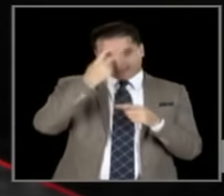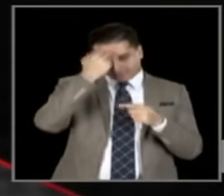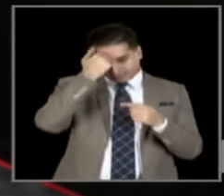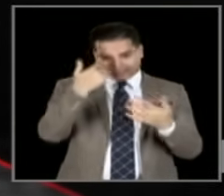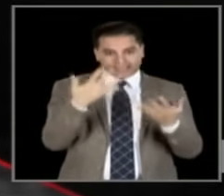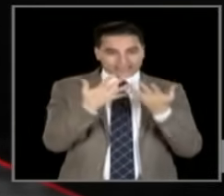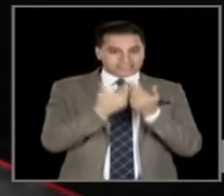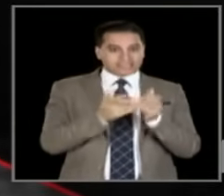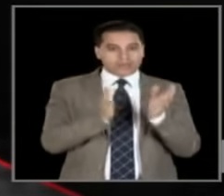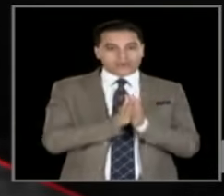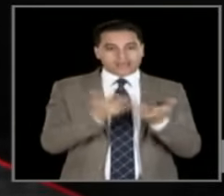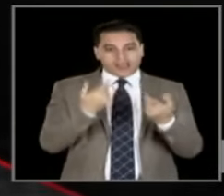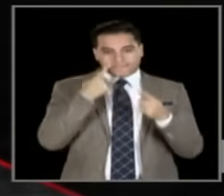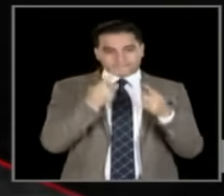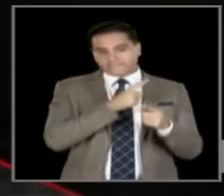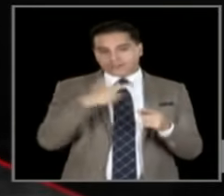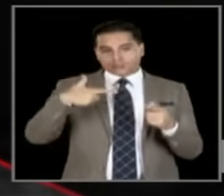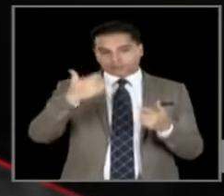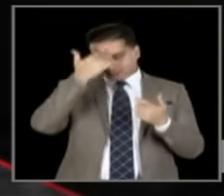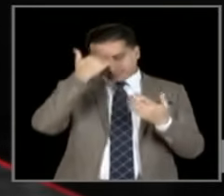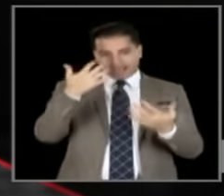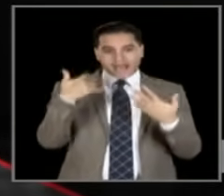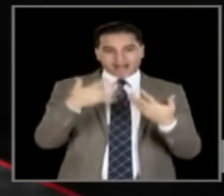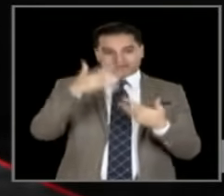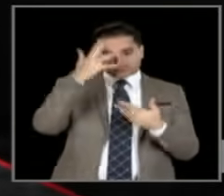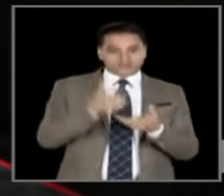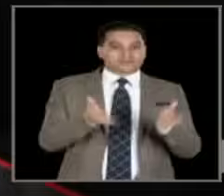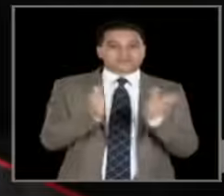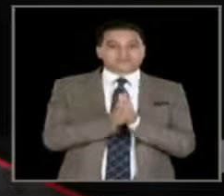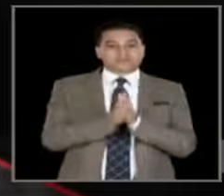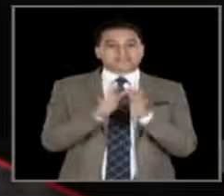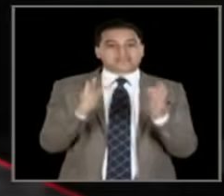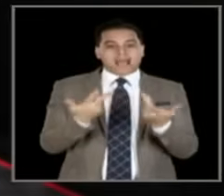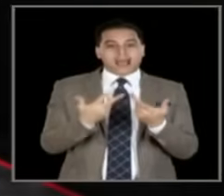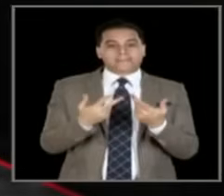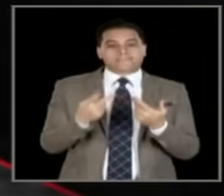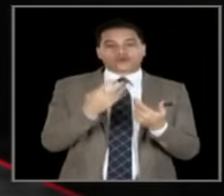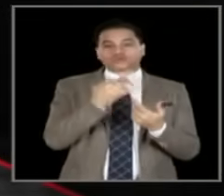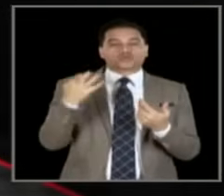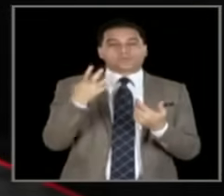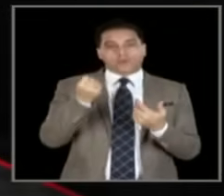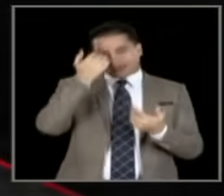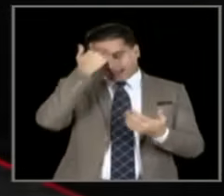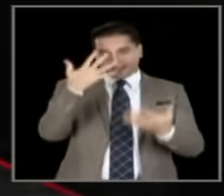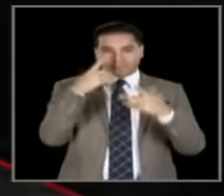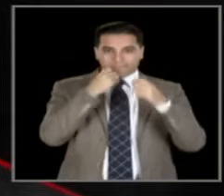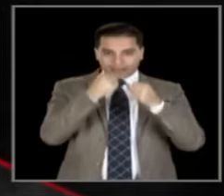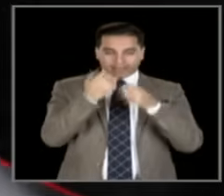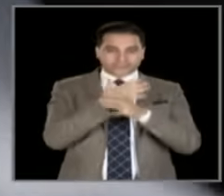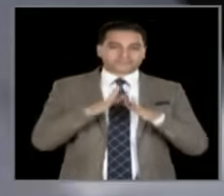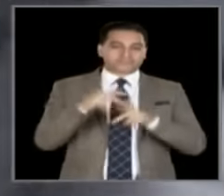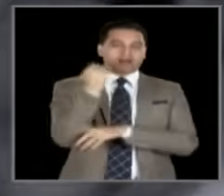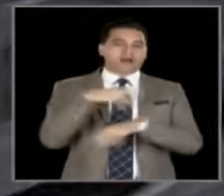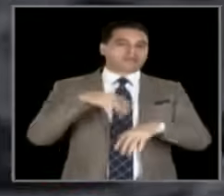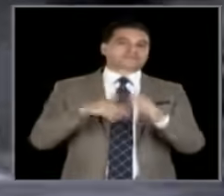2000 جنيه بما يساوي 160 الف جنيه ويبقى الرصيد لحد دلوقتي 3400 الف جنيه في